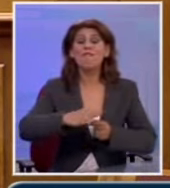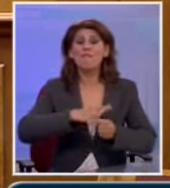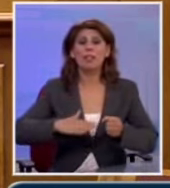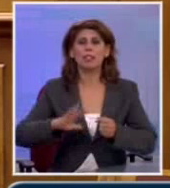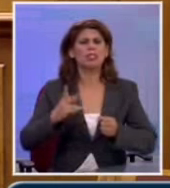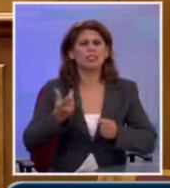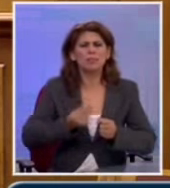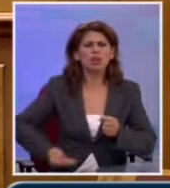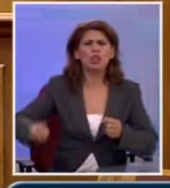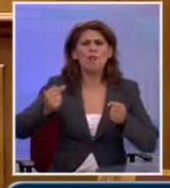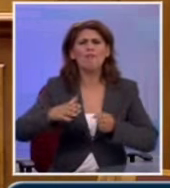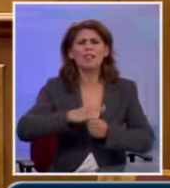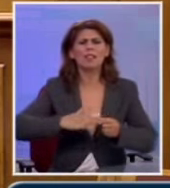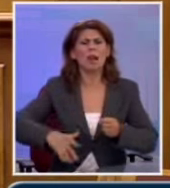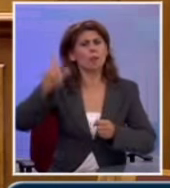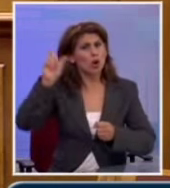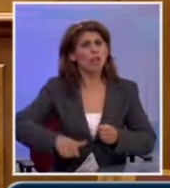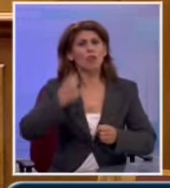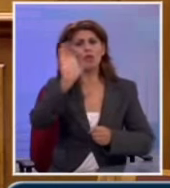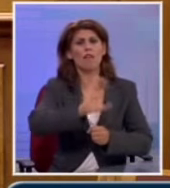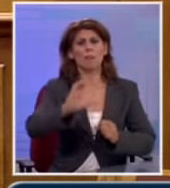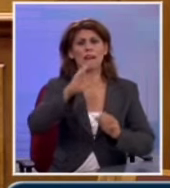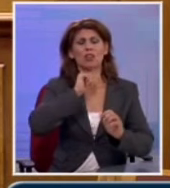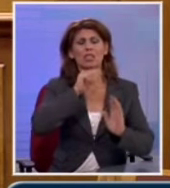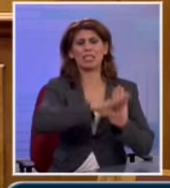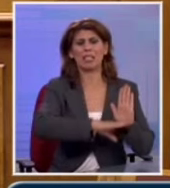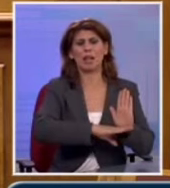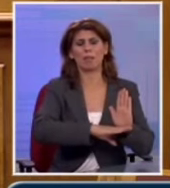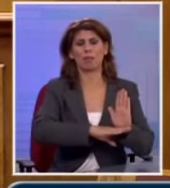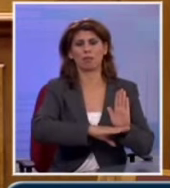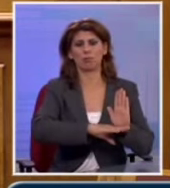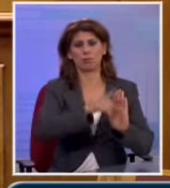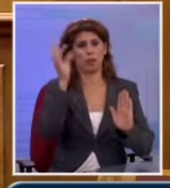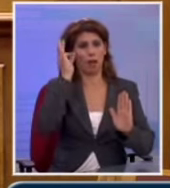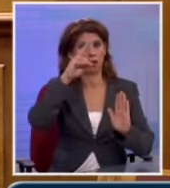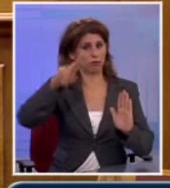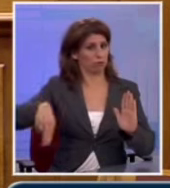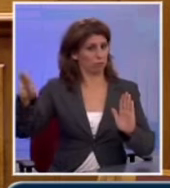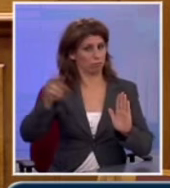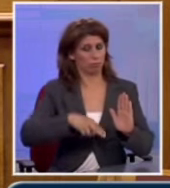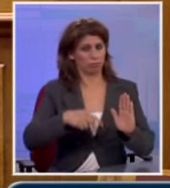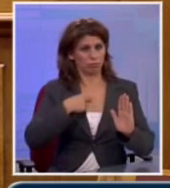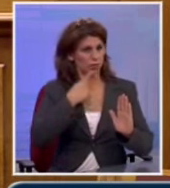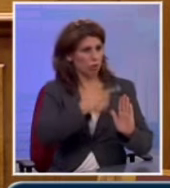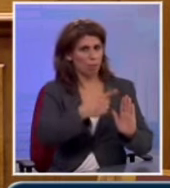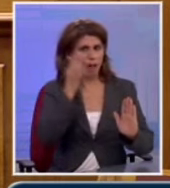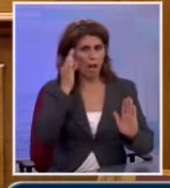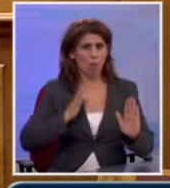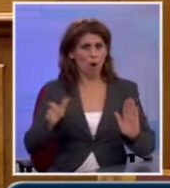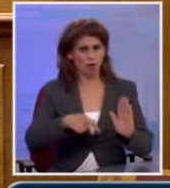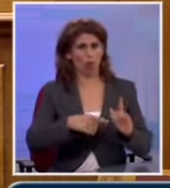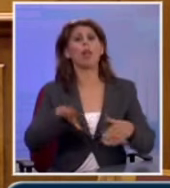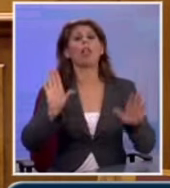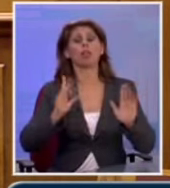πιο θεμελιώδες από το ίδιο το Ευρωπαϊκό Σύνταγμα? Και το απέρριψαν. Είπε κανείς στους Γάλλους πολίτες ότι αυτό δεν